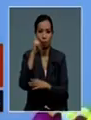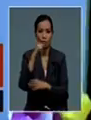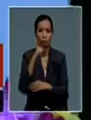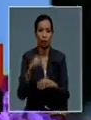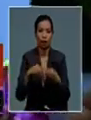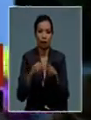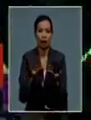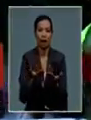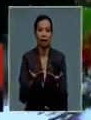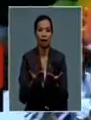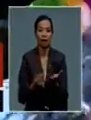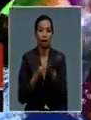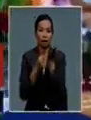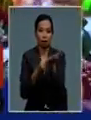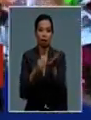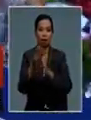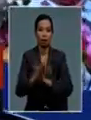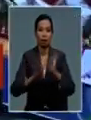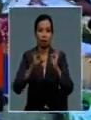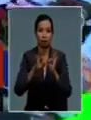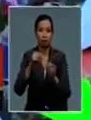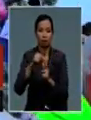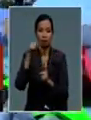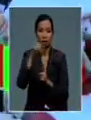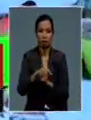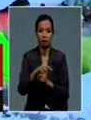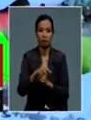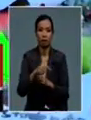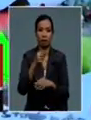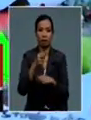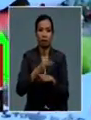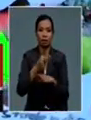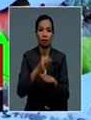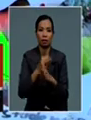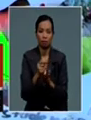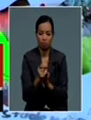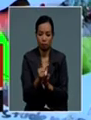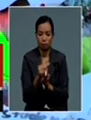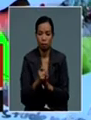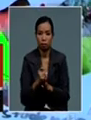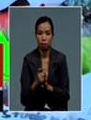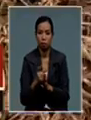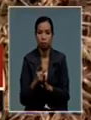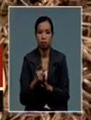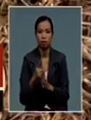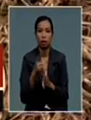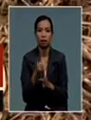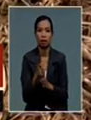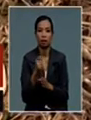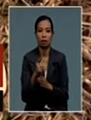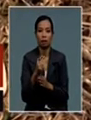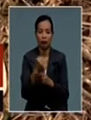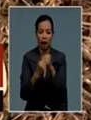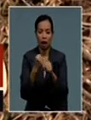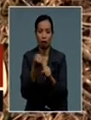สนองข้อเรียกร้องสำคัญนั่นก็คือการสั่งแบนปืนไรเฟิลกึ่งอัตโนมัติ AR-15 ที่นายนิโคลัสครูซวัย